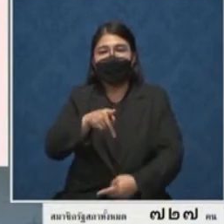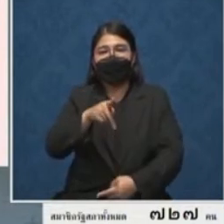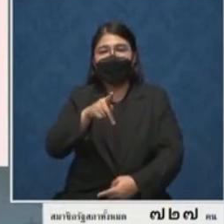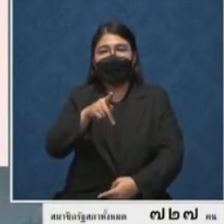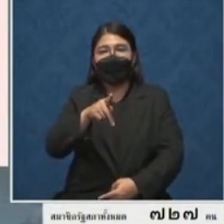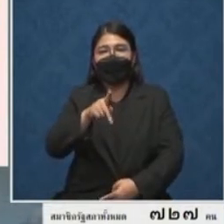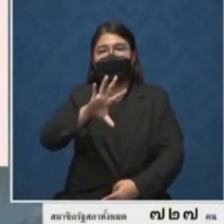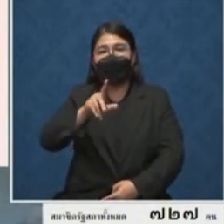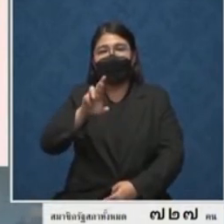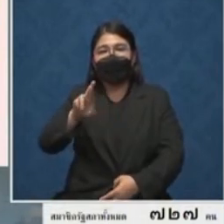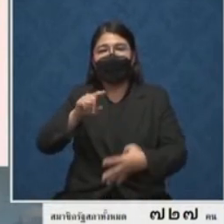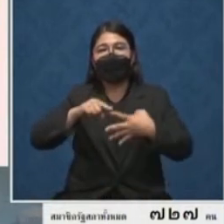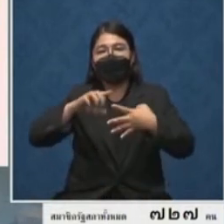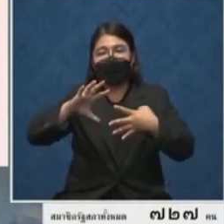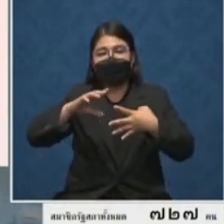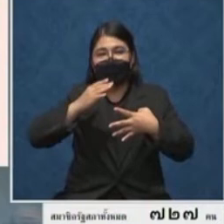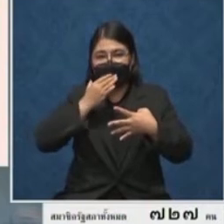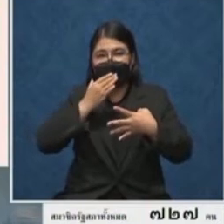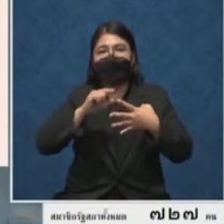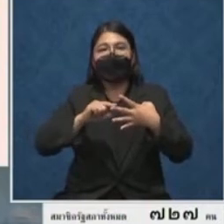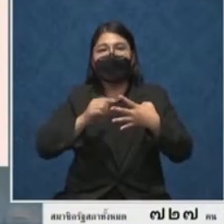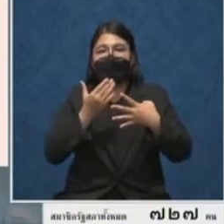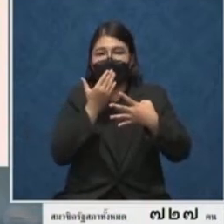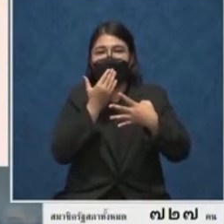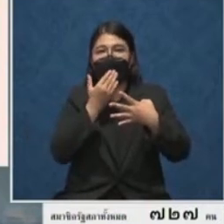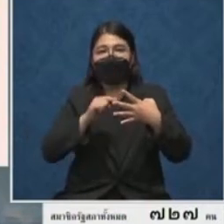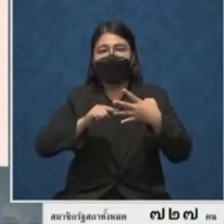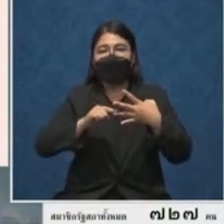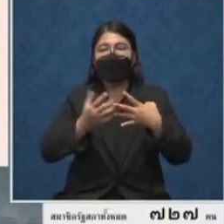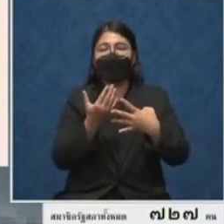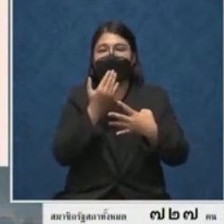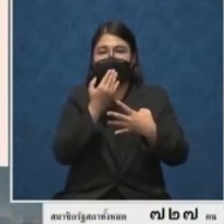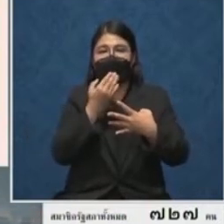งดออกเสียง3งดออกเสียง4งดออกเสียง